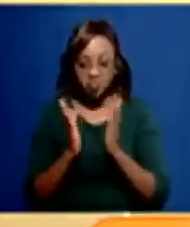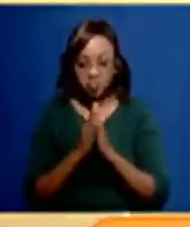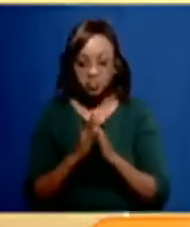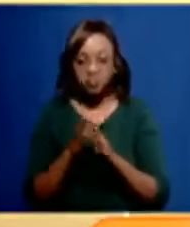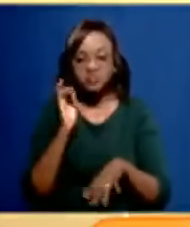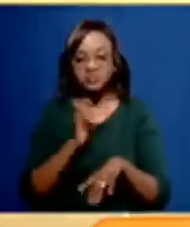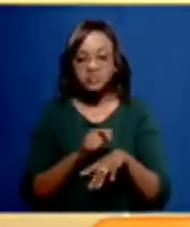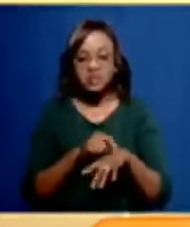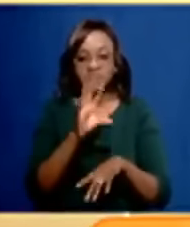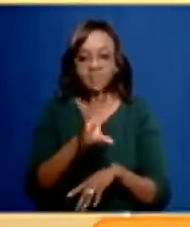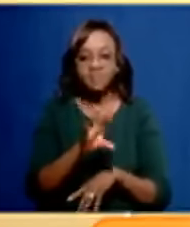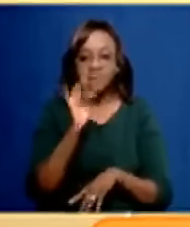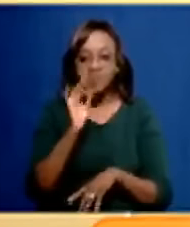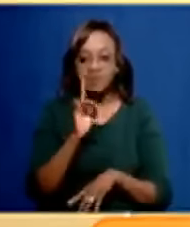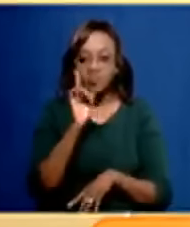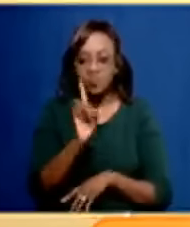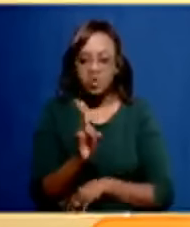of